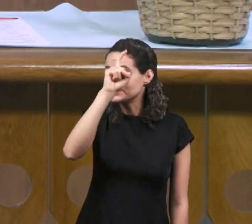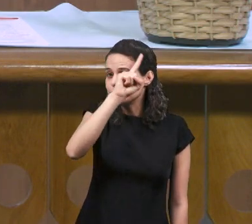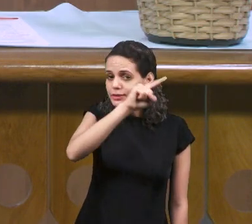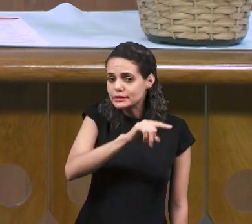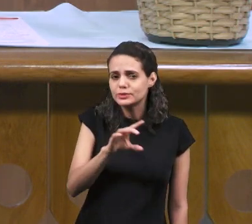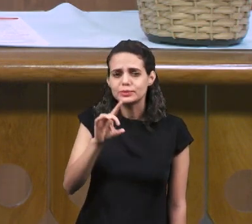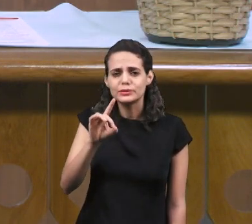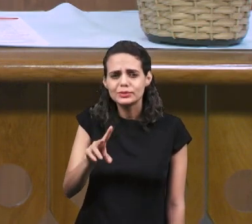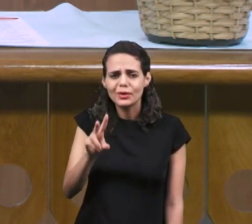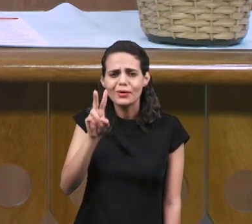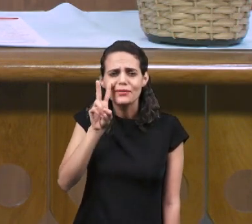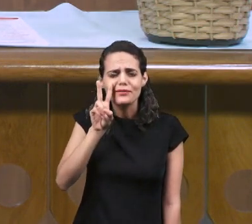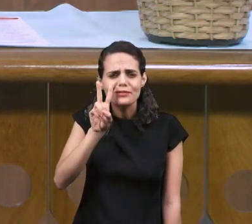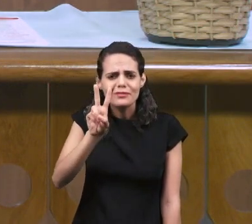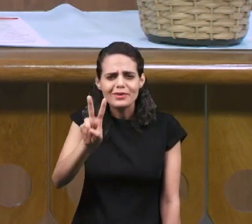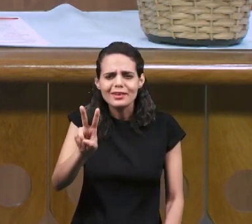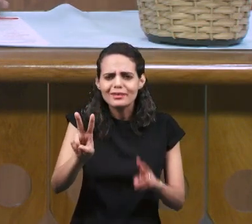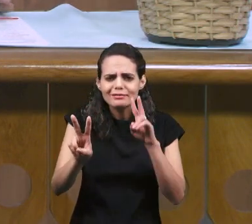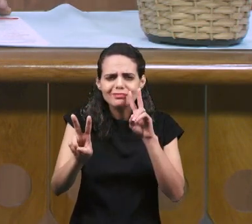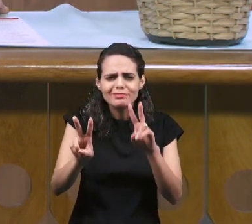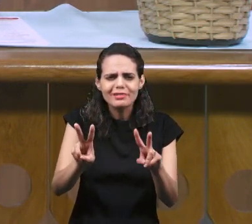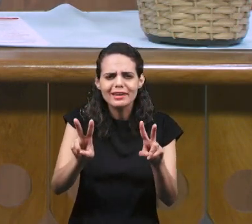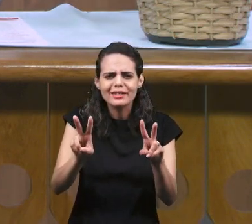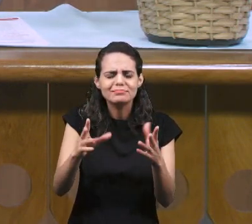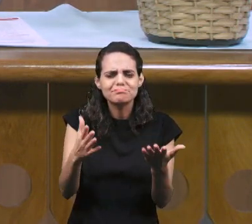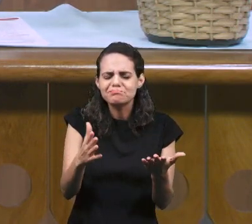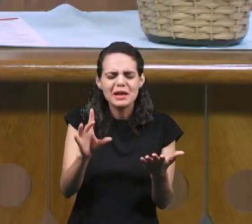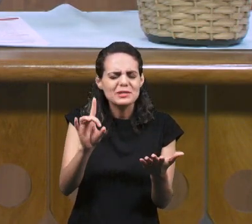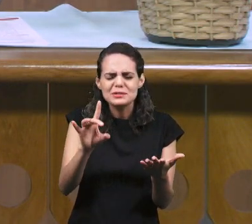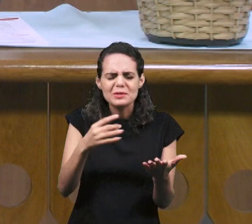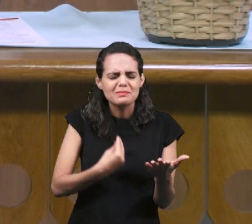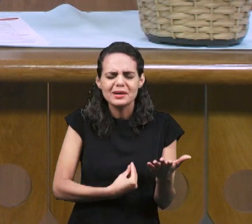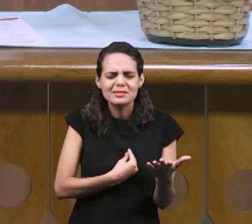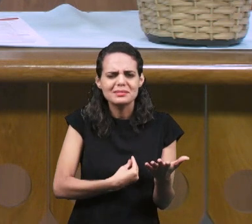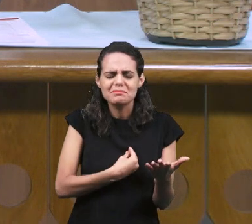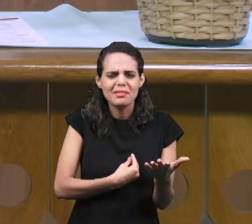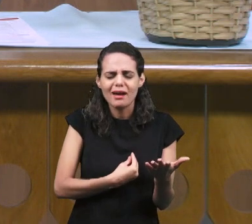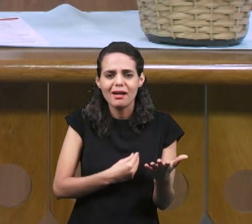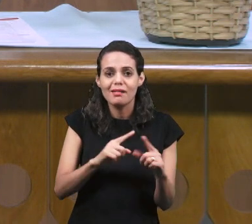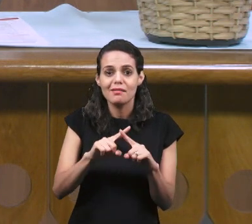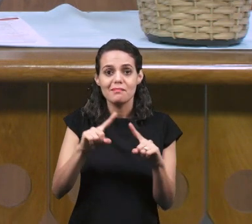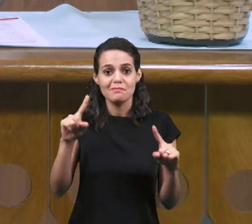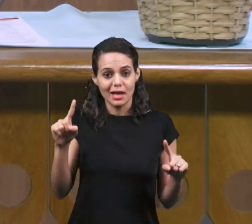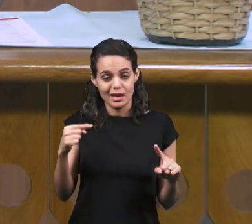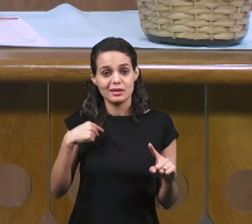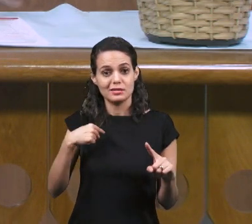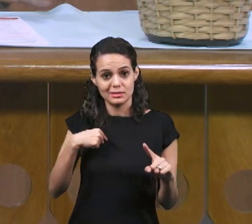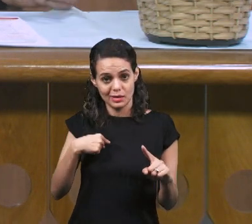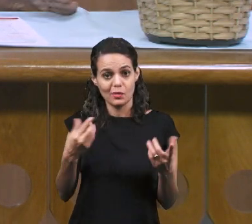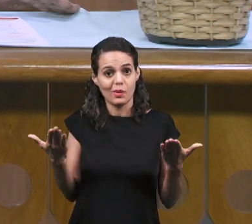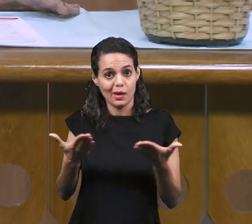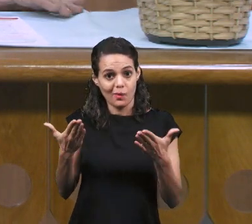participer. Et la sœur, elle parle sur ce sujet ici. Elle a envoyé